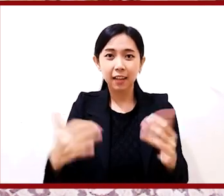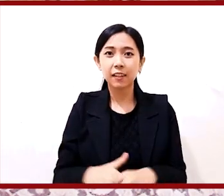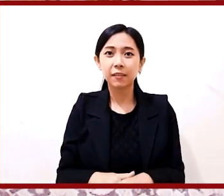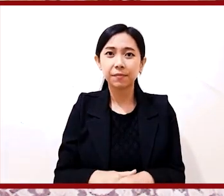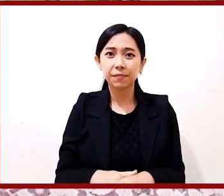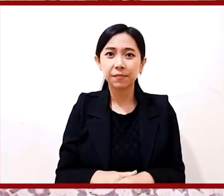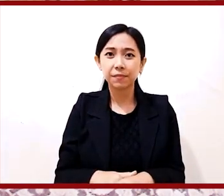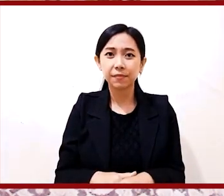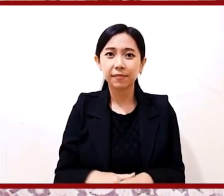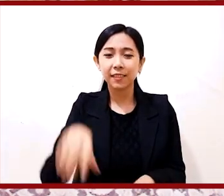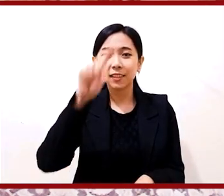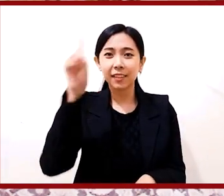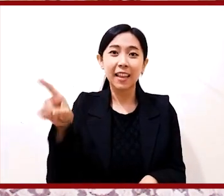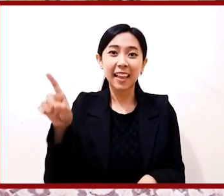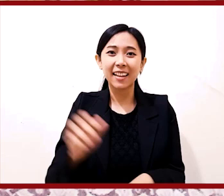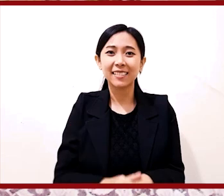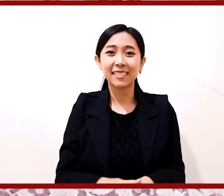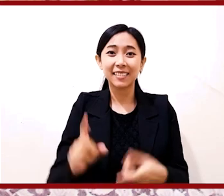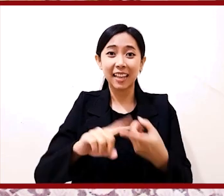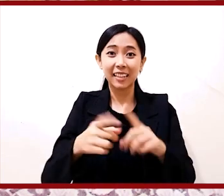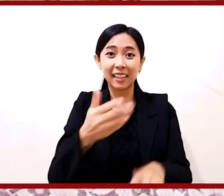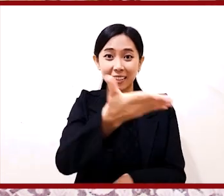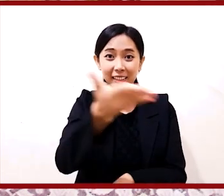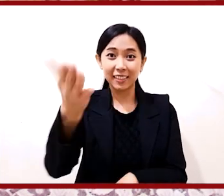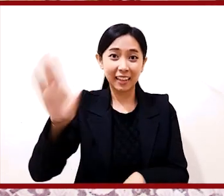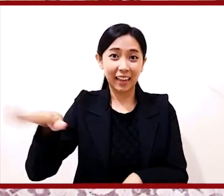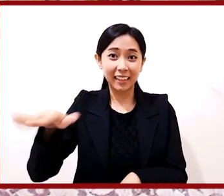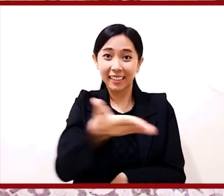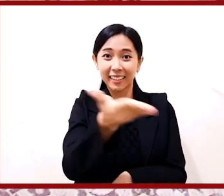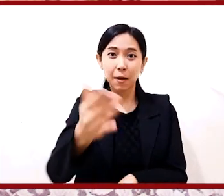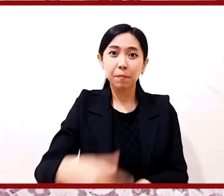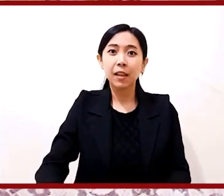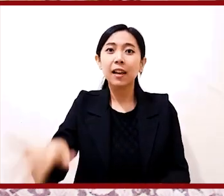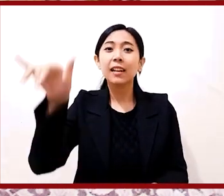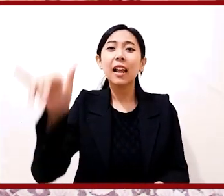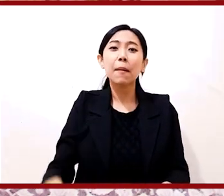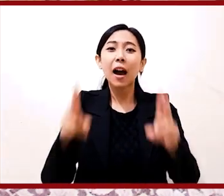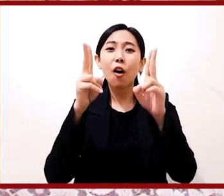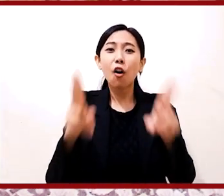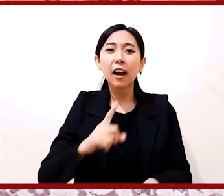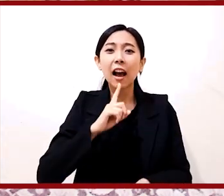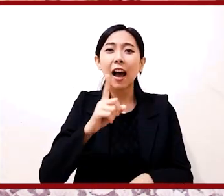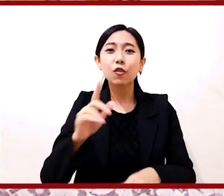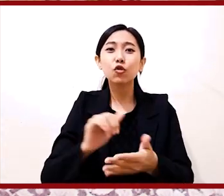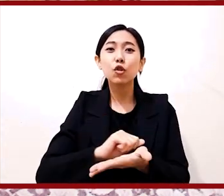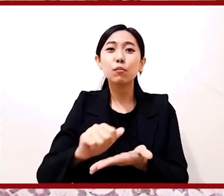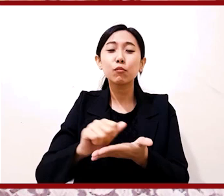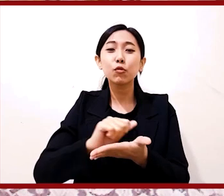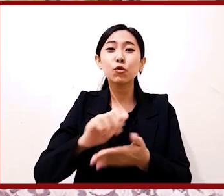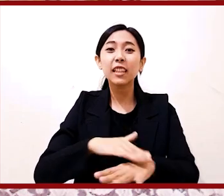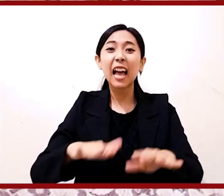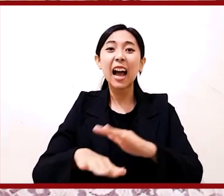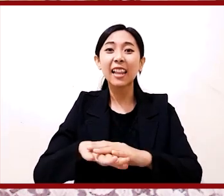tangan saat ini. Saya mau tanya dulu pada adik-adik di rumah. Mengapa orang harus mencuci tangan